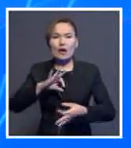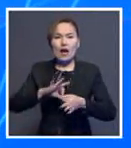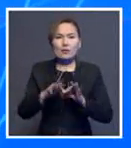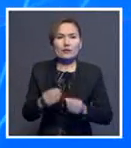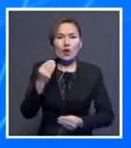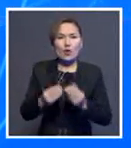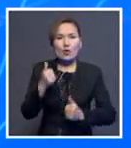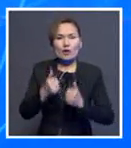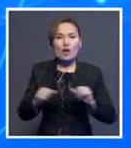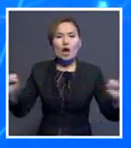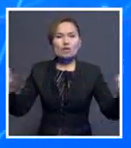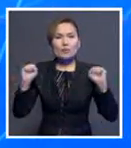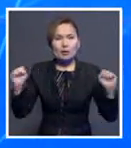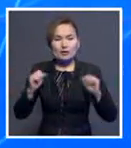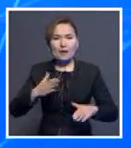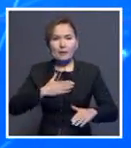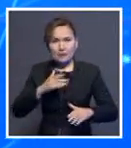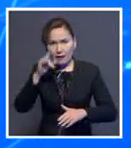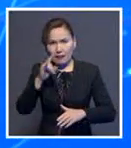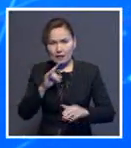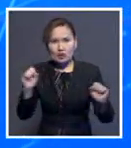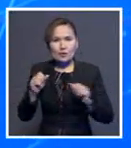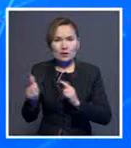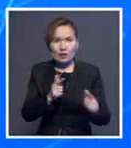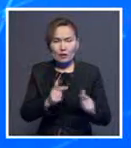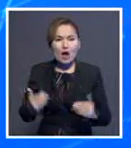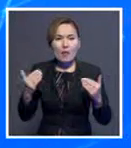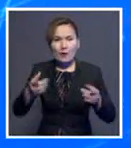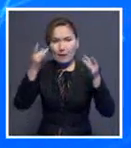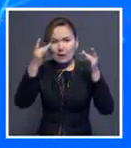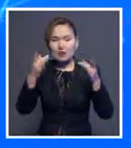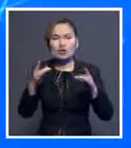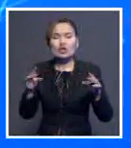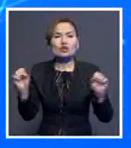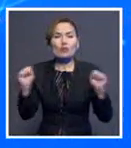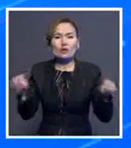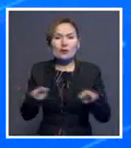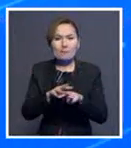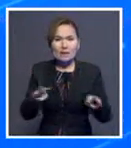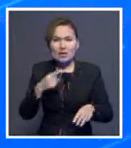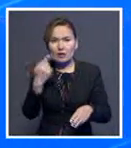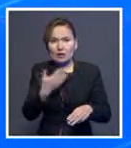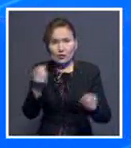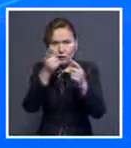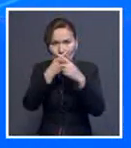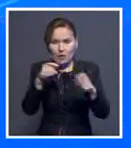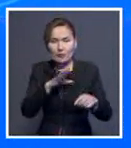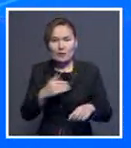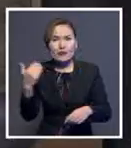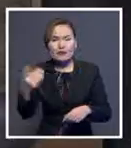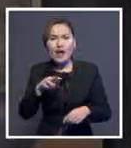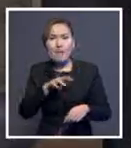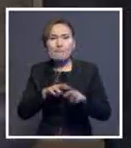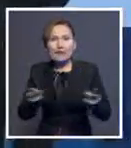Олимпиада ойындарына спортшыларымыз сақадай сай. Мәдениет және спорт министрі Арыстанбек Мұхамедиұлы үкімет отырысында осылай деп мәлімдеді. Министрдің